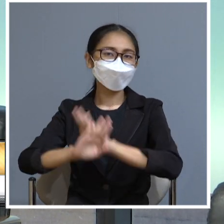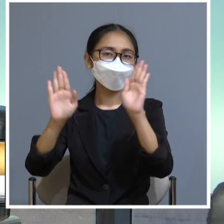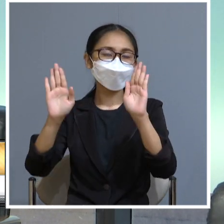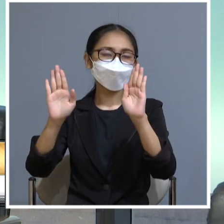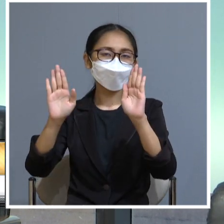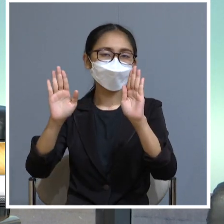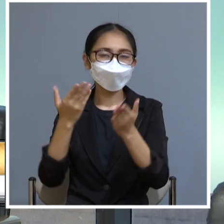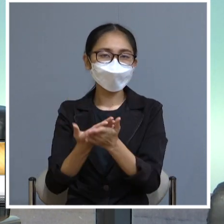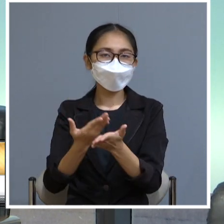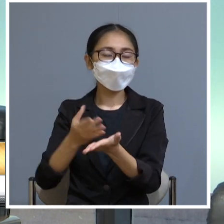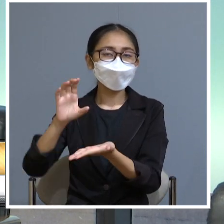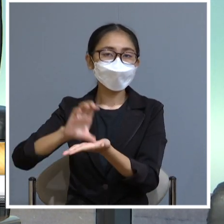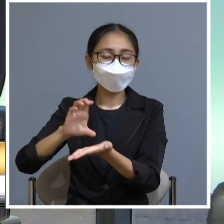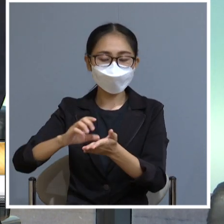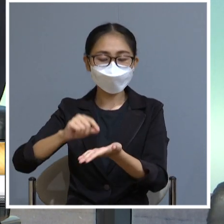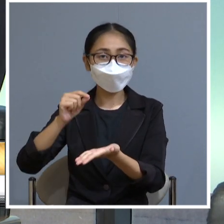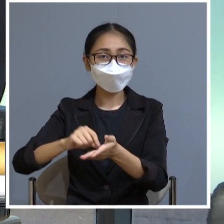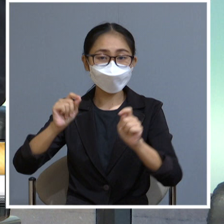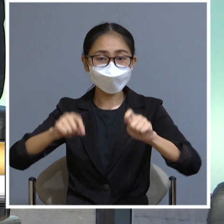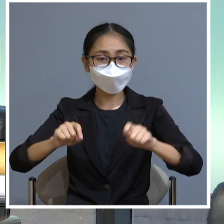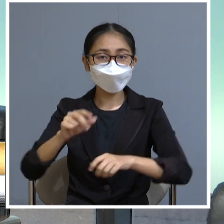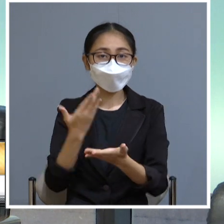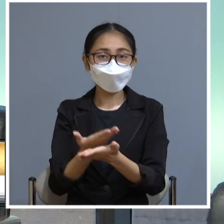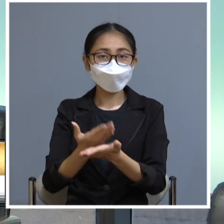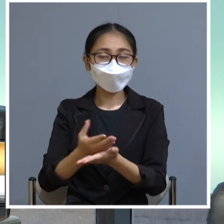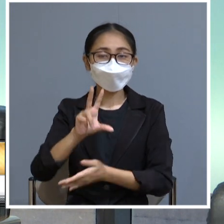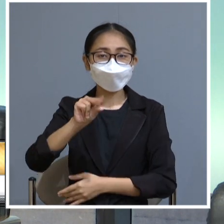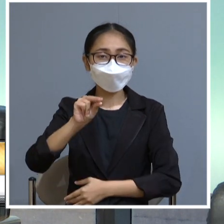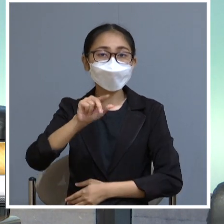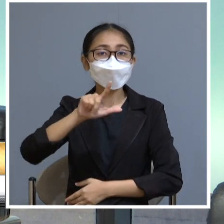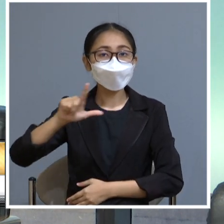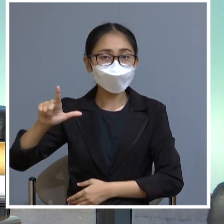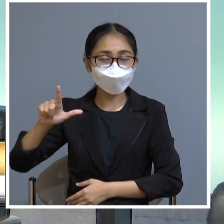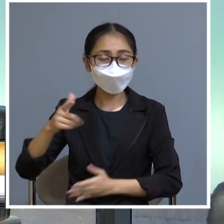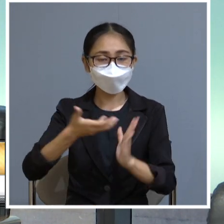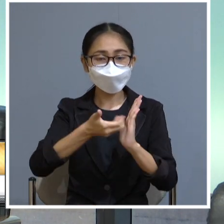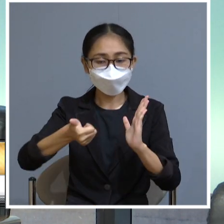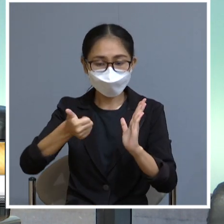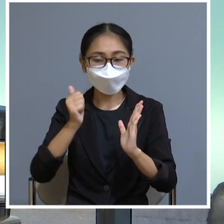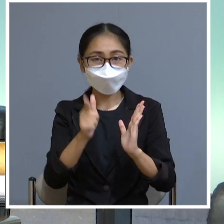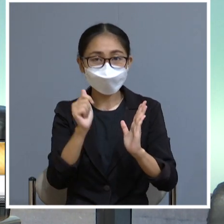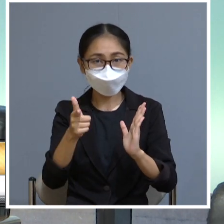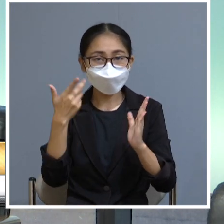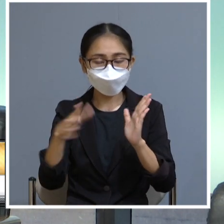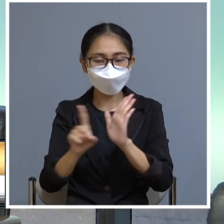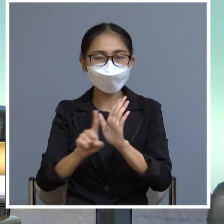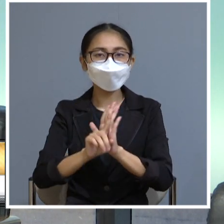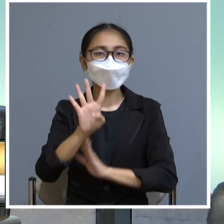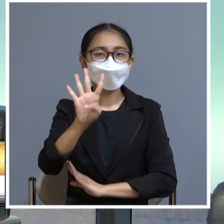จากงบประมาณที่เซ็นไป 30 ลานบาทท่ประทาน ได้มีการเบิกจ่ายไปแล้ทั้งหมด 4 งวด